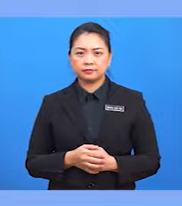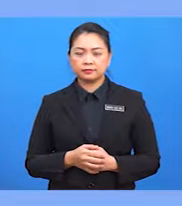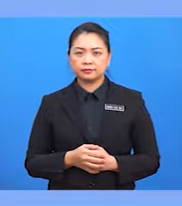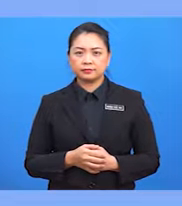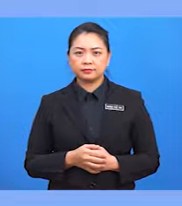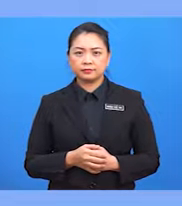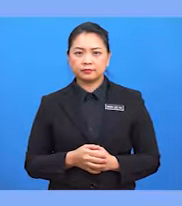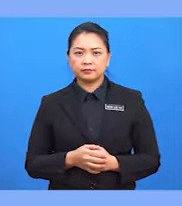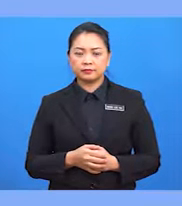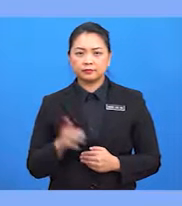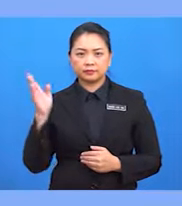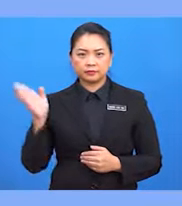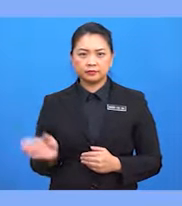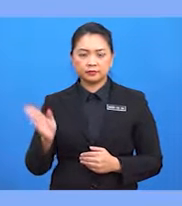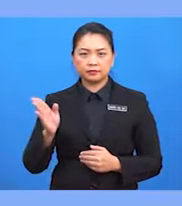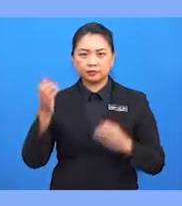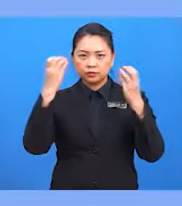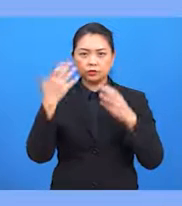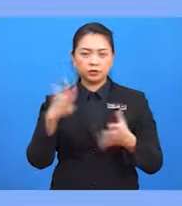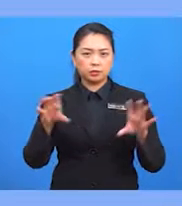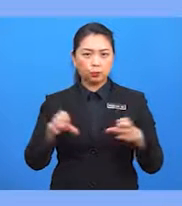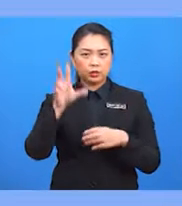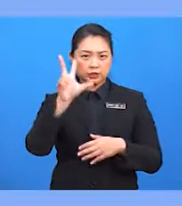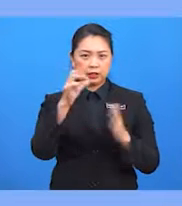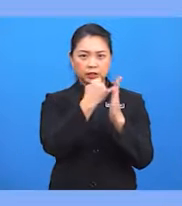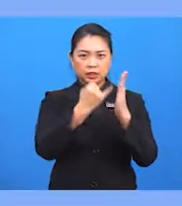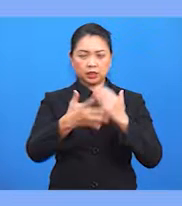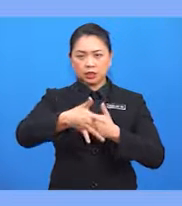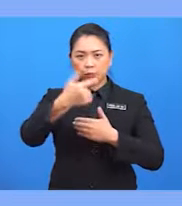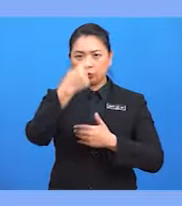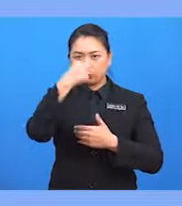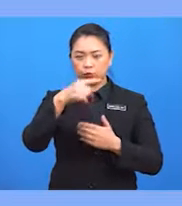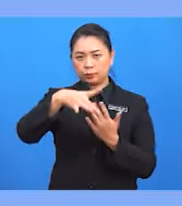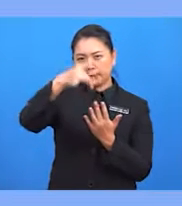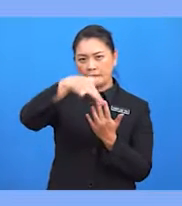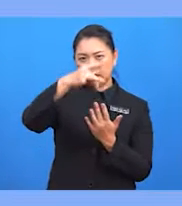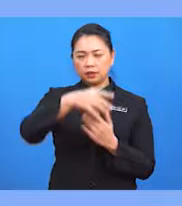teratur. Di sini, saya telah membuat tiga lakaran awal untuk dipilih.